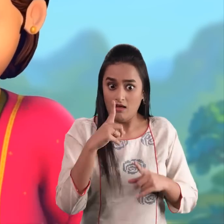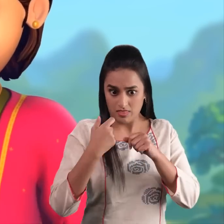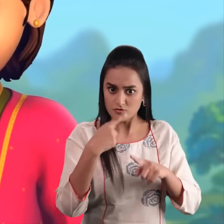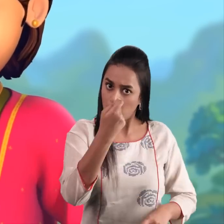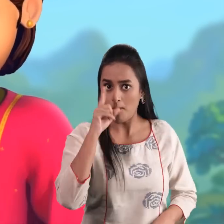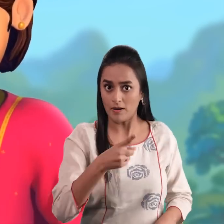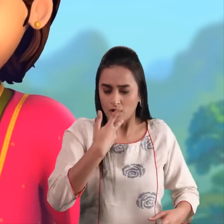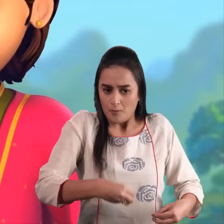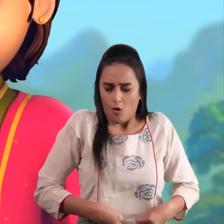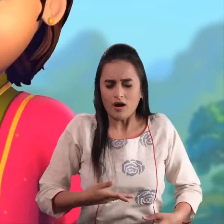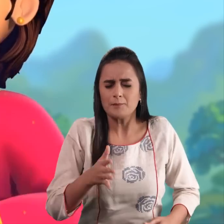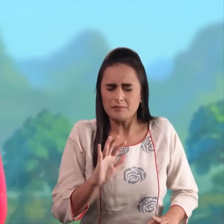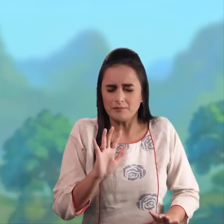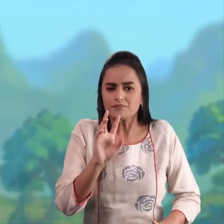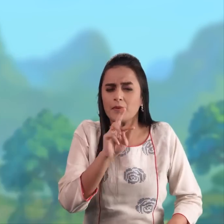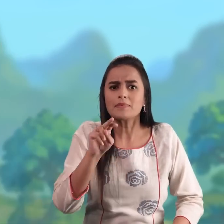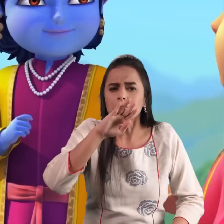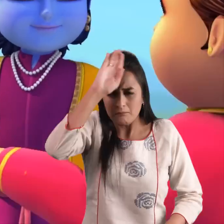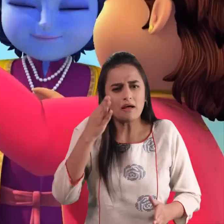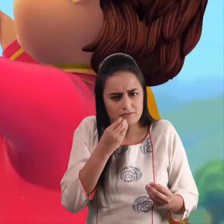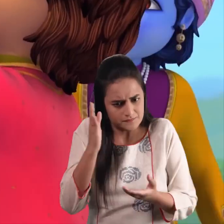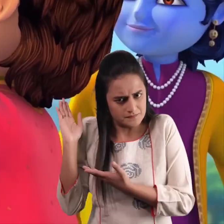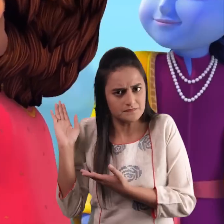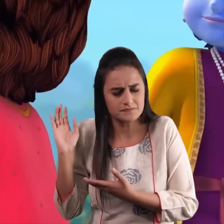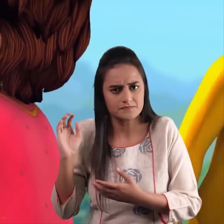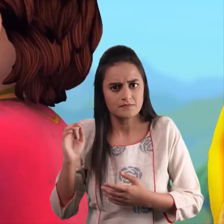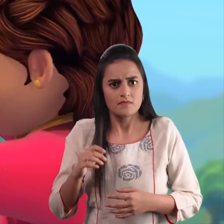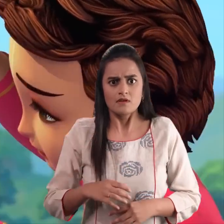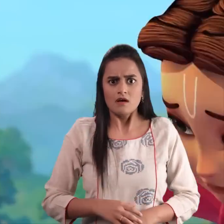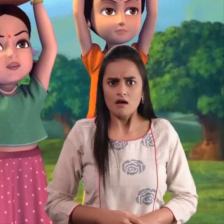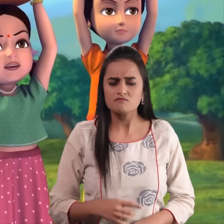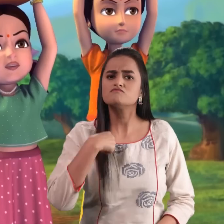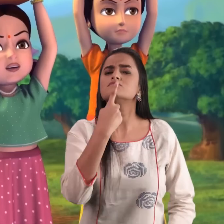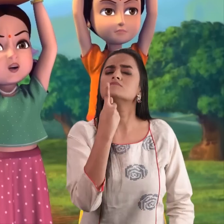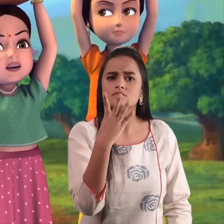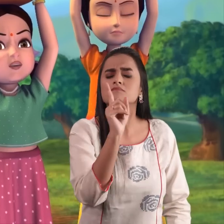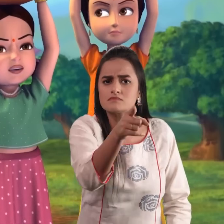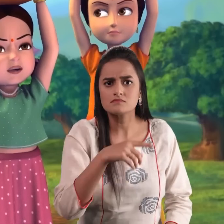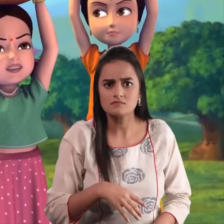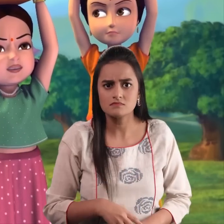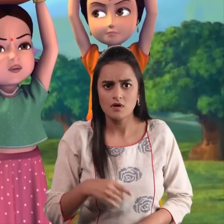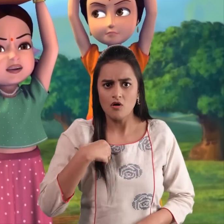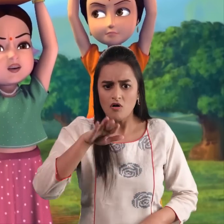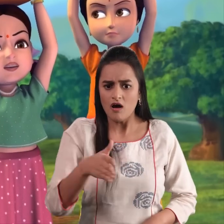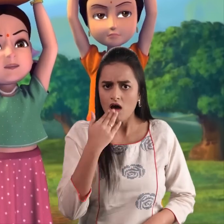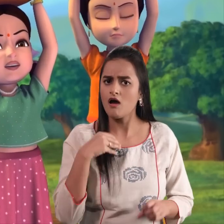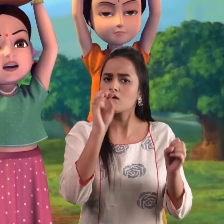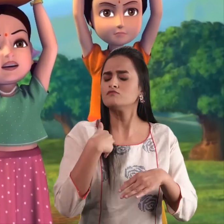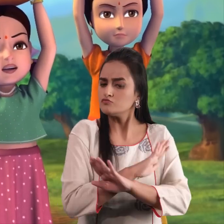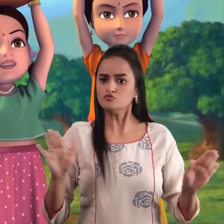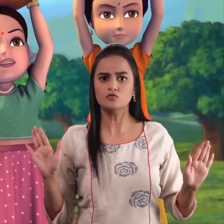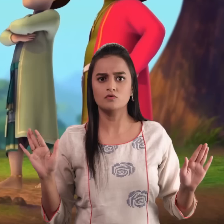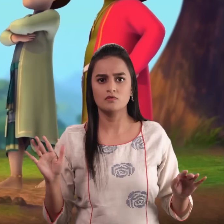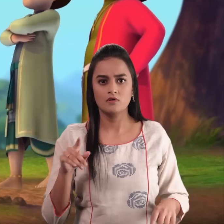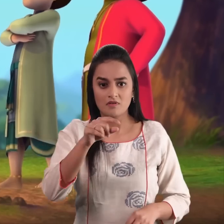ओ, उस पर कर चुकाना पड़ेगा मेरे पेट के लिए, मेरा मतलब मेरे महाराज के लिए। कितनी बार कहा है तुमसे, हम तुम्हें कोई कर